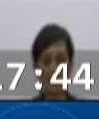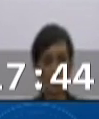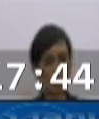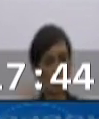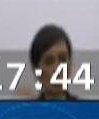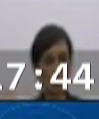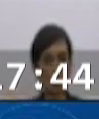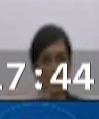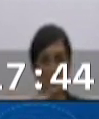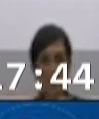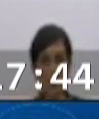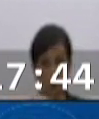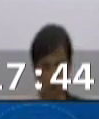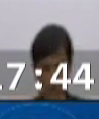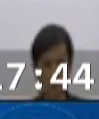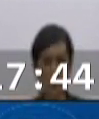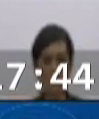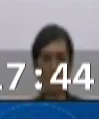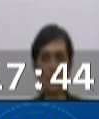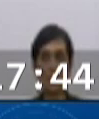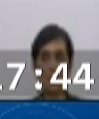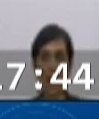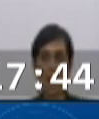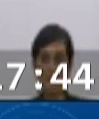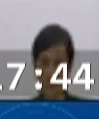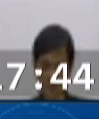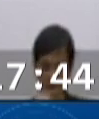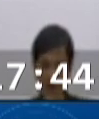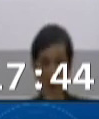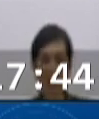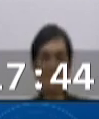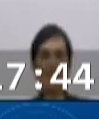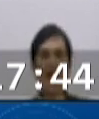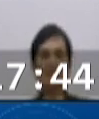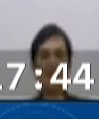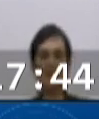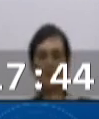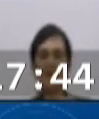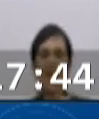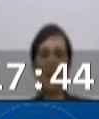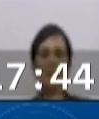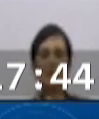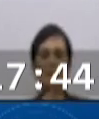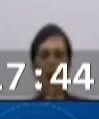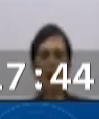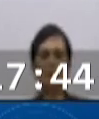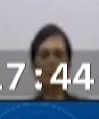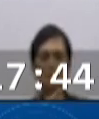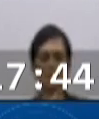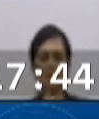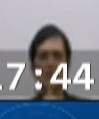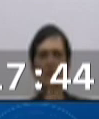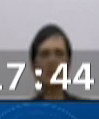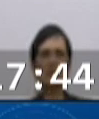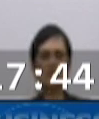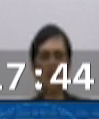წამალი. Შემიძლია ვიყიდო ეს, მაგრამ მე მინდა ფაიზერის ლიპრიმარი, რომელსაც ვიღებდი წლების